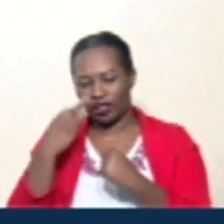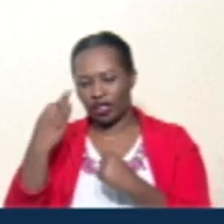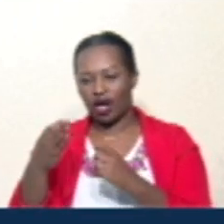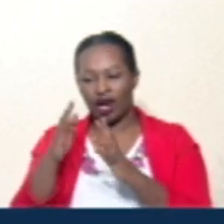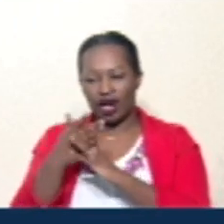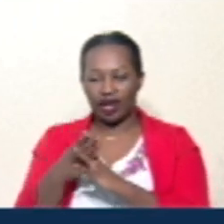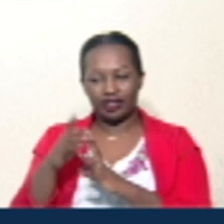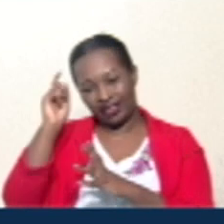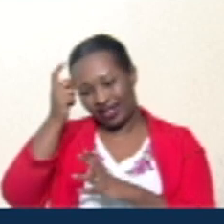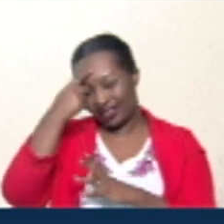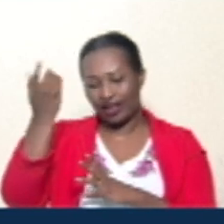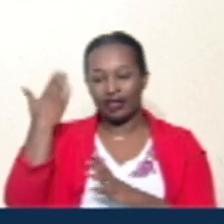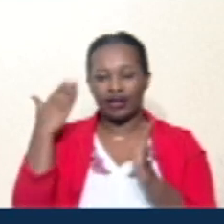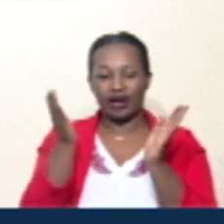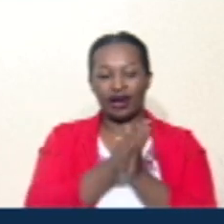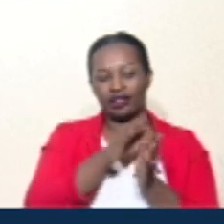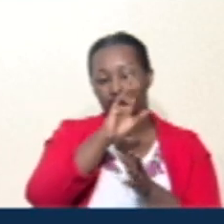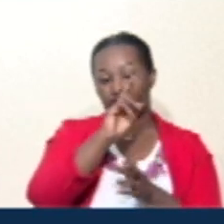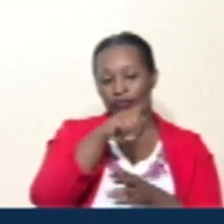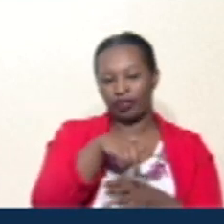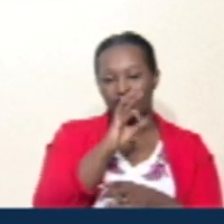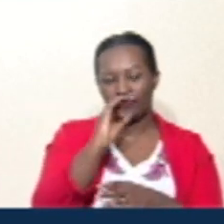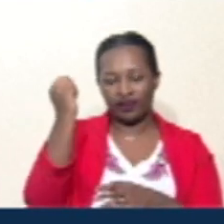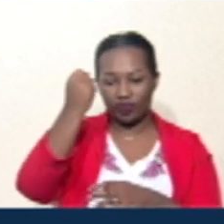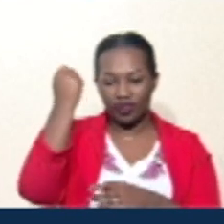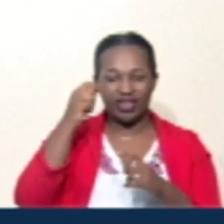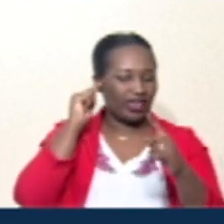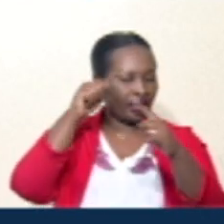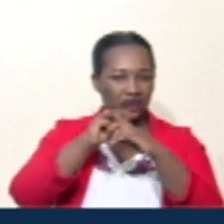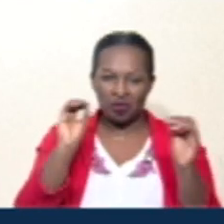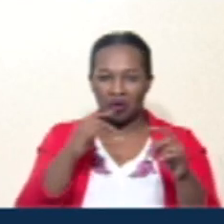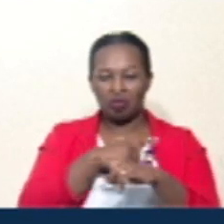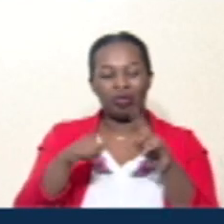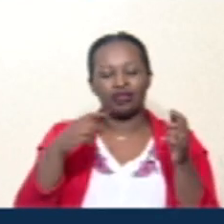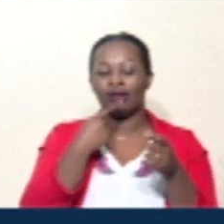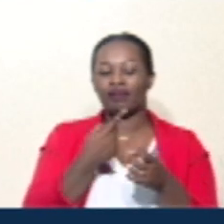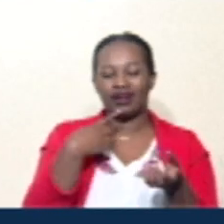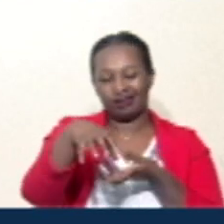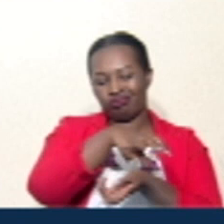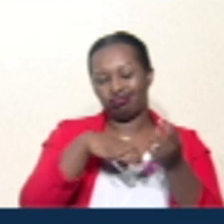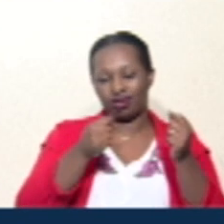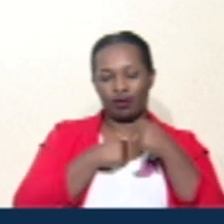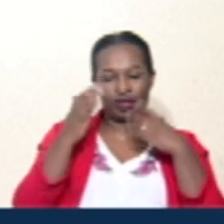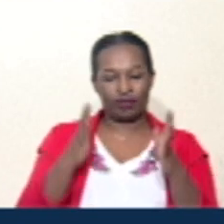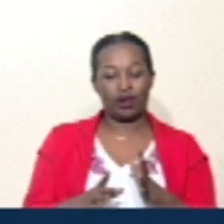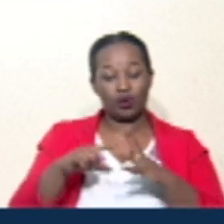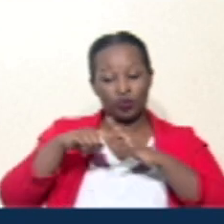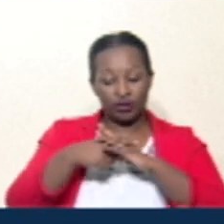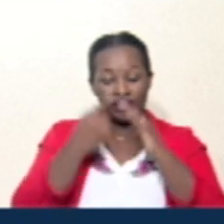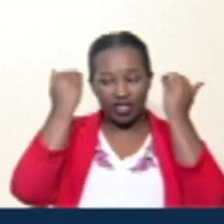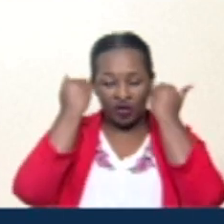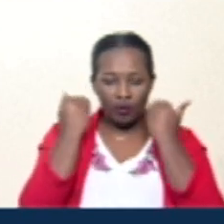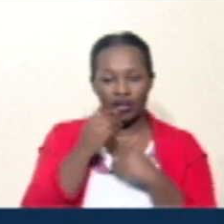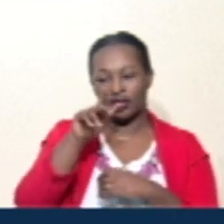afite kwa ahubwo ngo icyo yaragamije kwari ukugambanira abanyarwanda kuva urubanza rwatangira kuburanishwa mu mizi Kabuga Felicien yanze